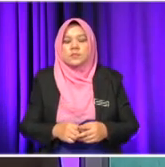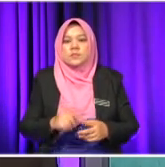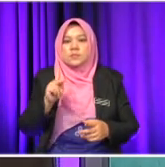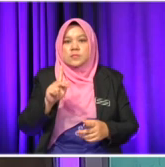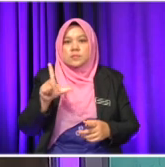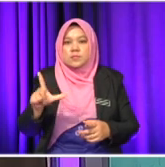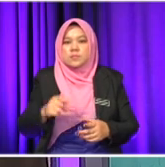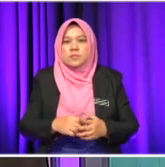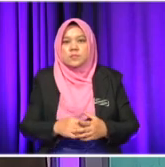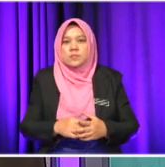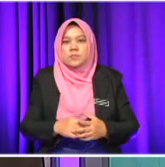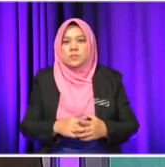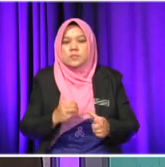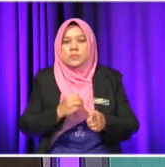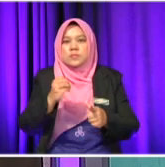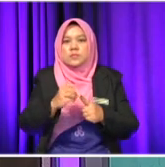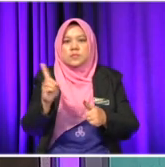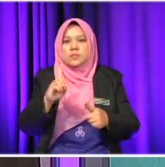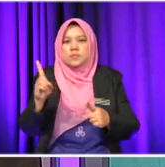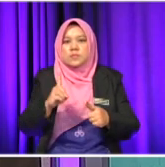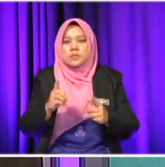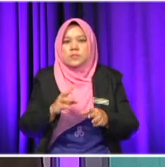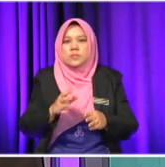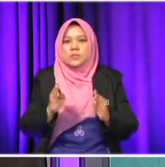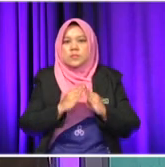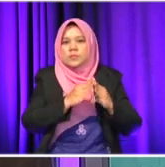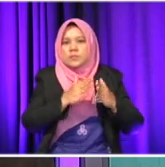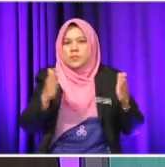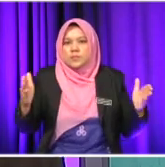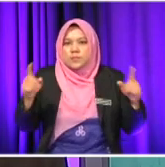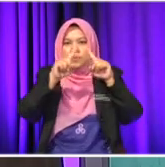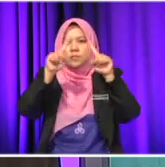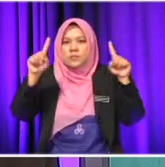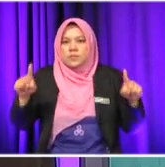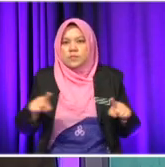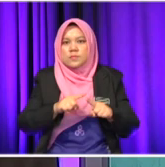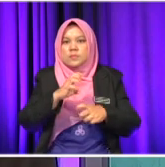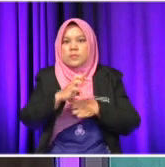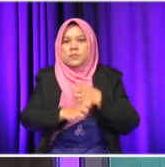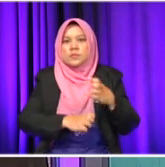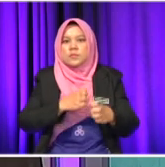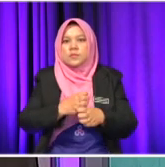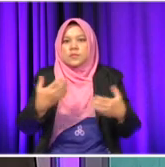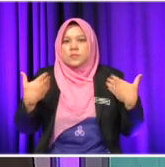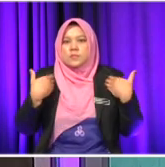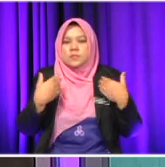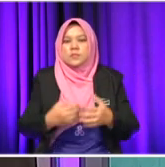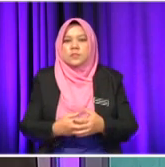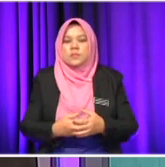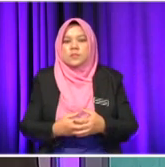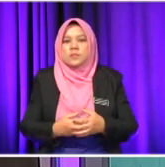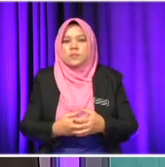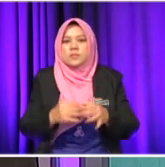Oke ataupun di mana-mana besar papan elektronik nih memang Selalu Ada kemarin untuk dia Nyatakan iklan